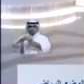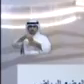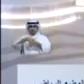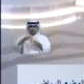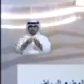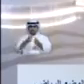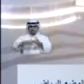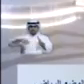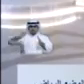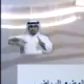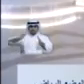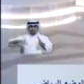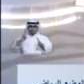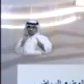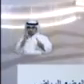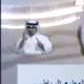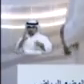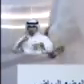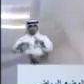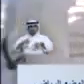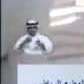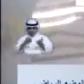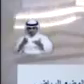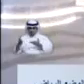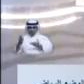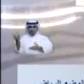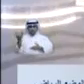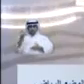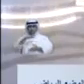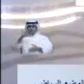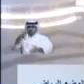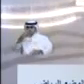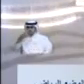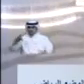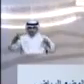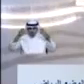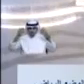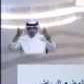أمور جانبية ليست على صلب الموضوع، وهي تلاحم الشعب الكويتي